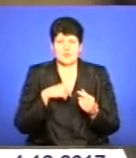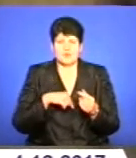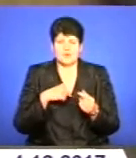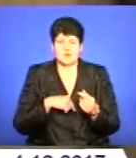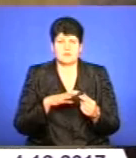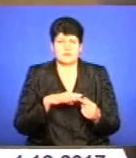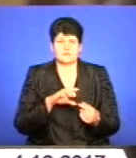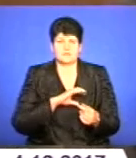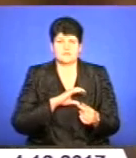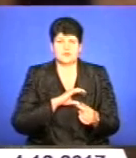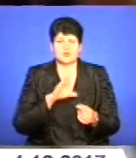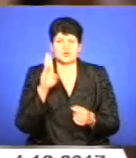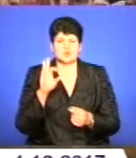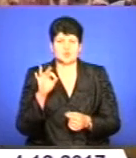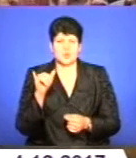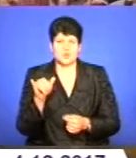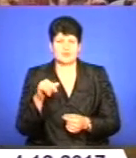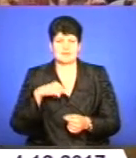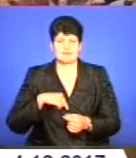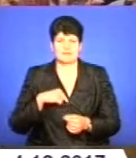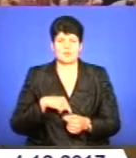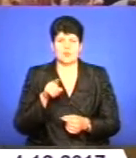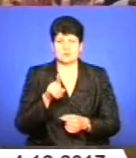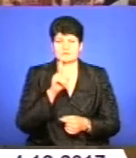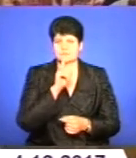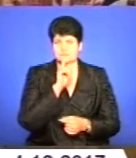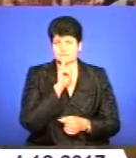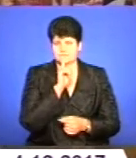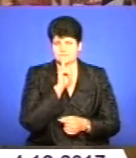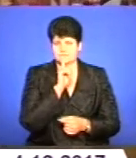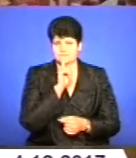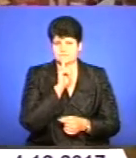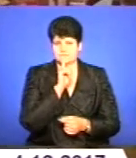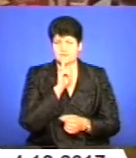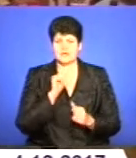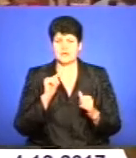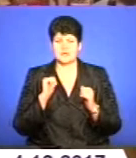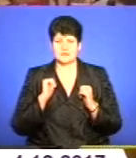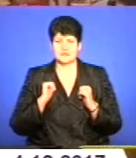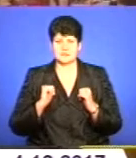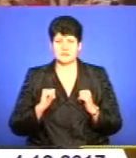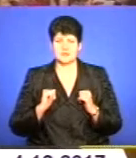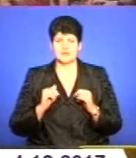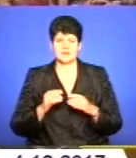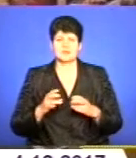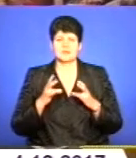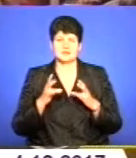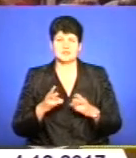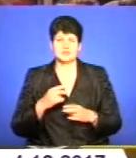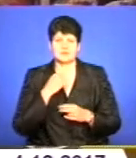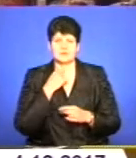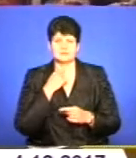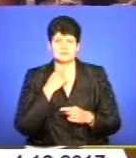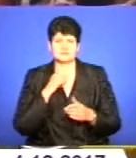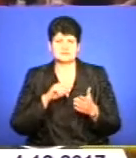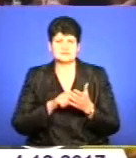здобув нагороду шоу «Темперамент». Он молчалив, у нього дуже тихий, приємний голос, він не